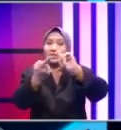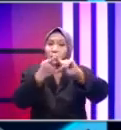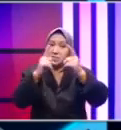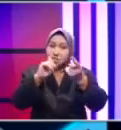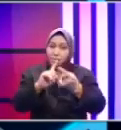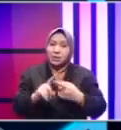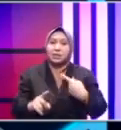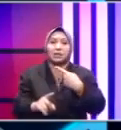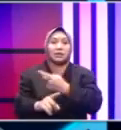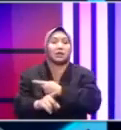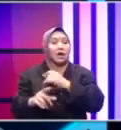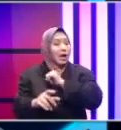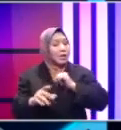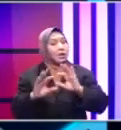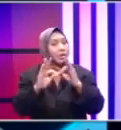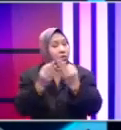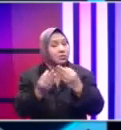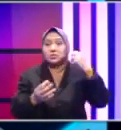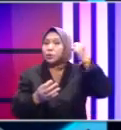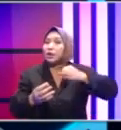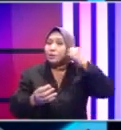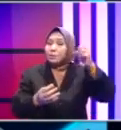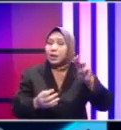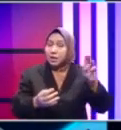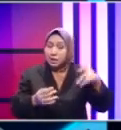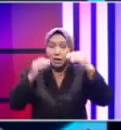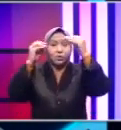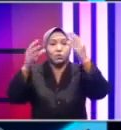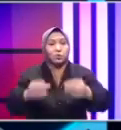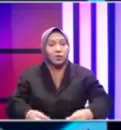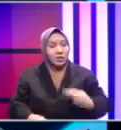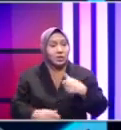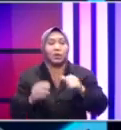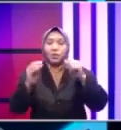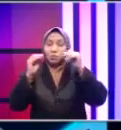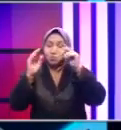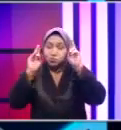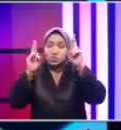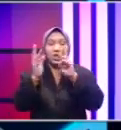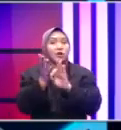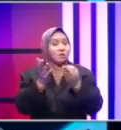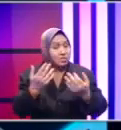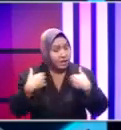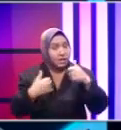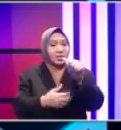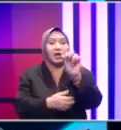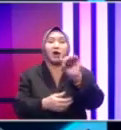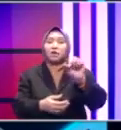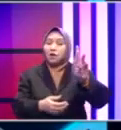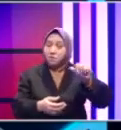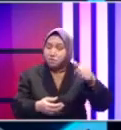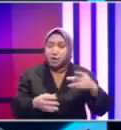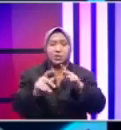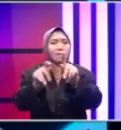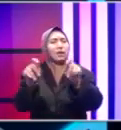kita Anis lali produk itu saudara Mari kita guru kita foto stafasong sedang berada di Arafah al-hajraf ah